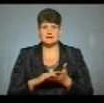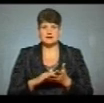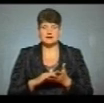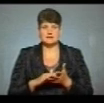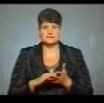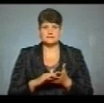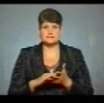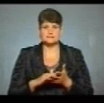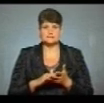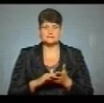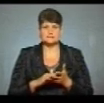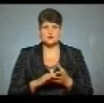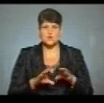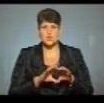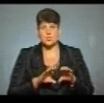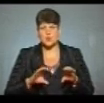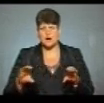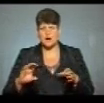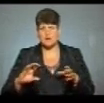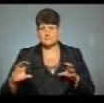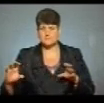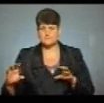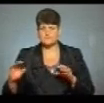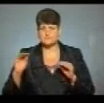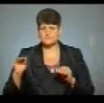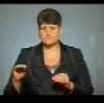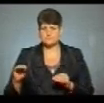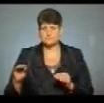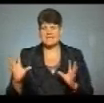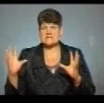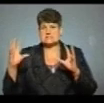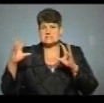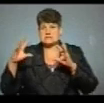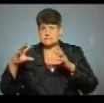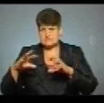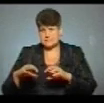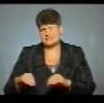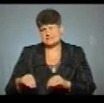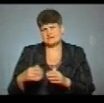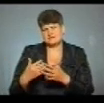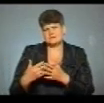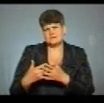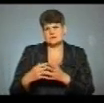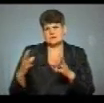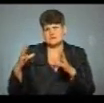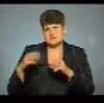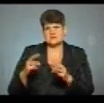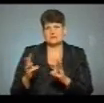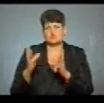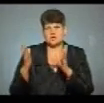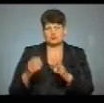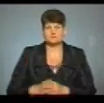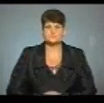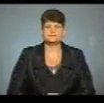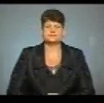знову ж таки рукавну лінію і загасити, так умовно сказати, умовну пожежу.